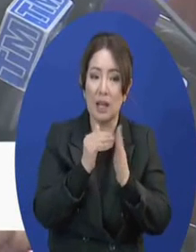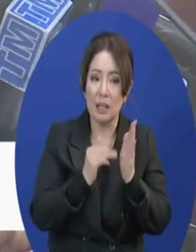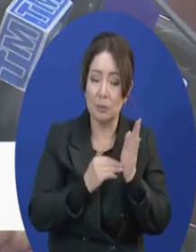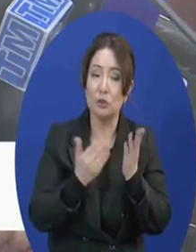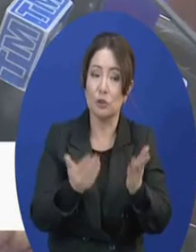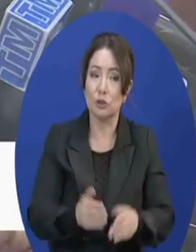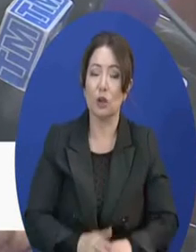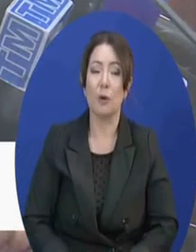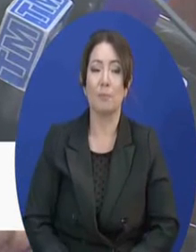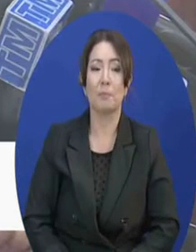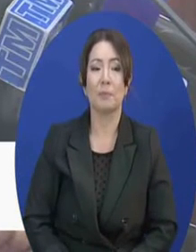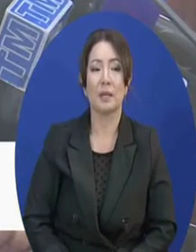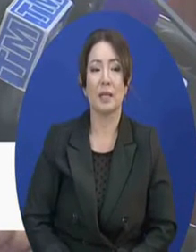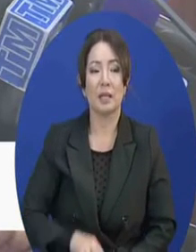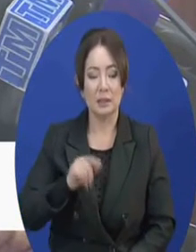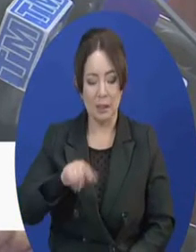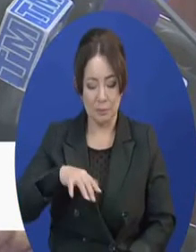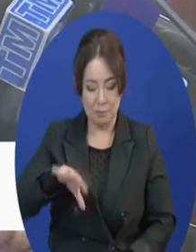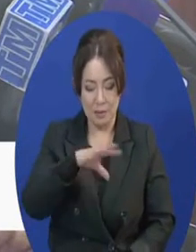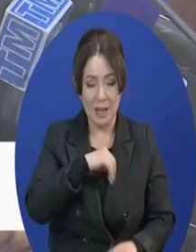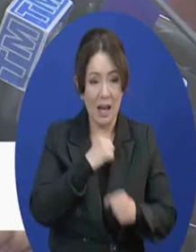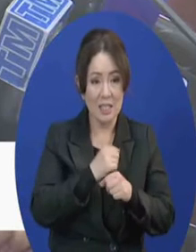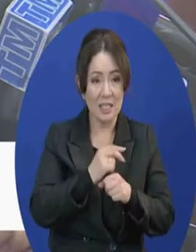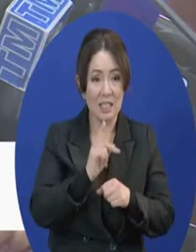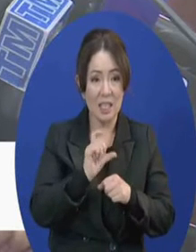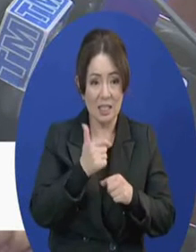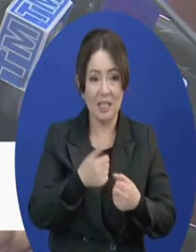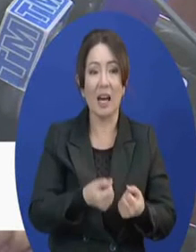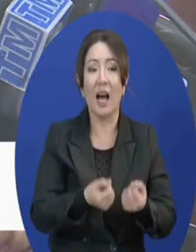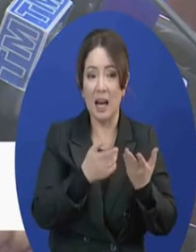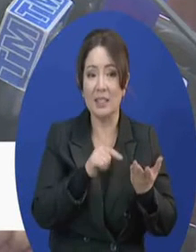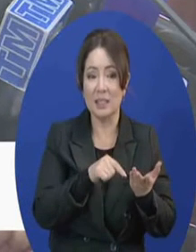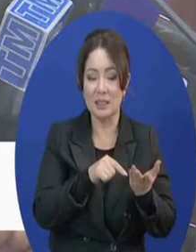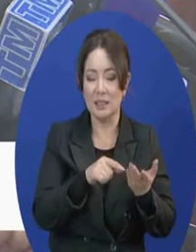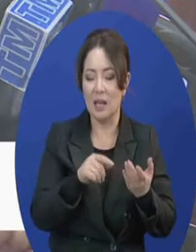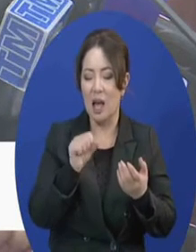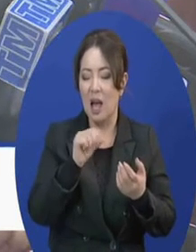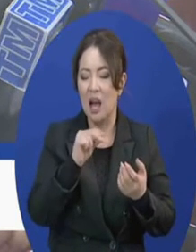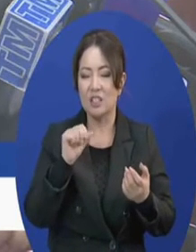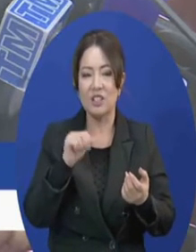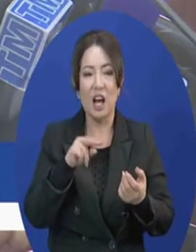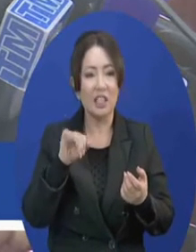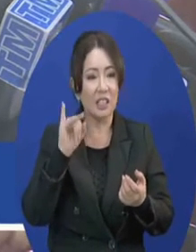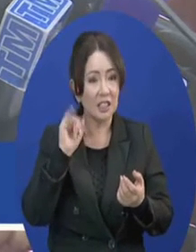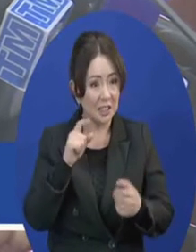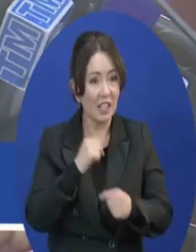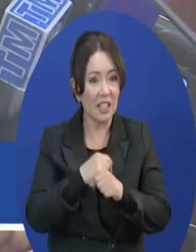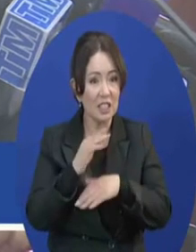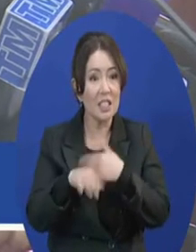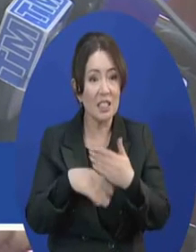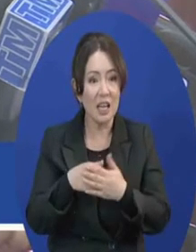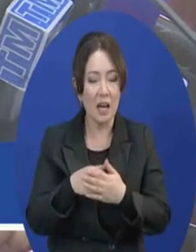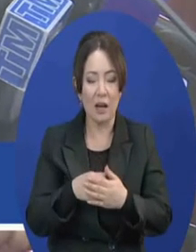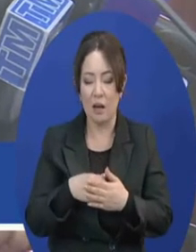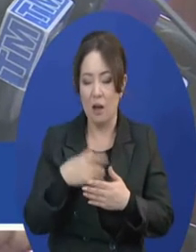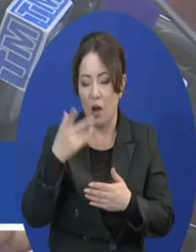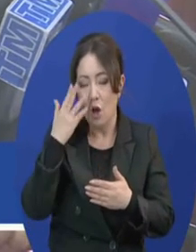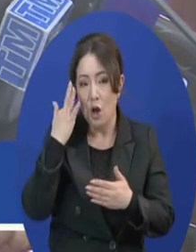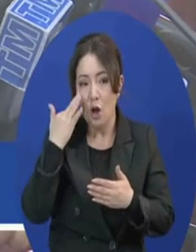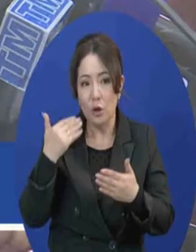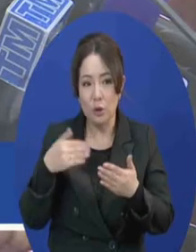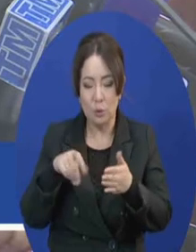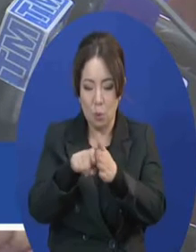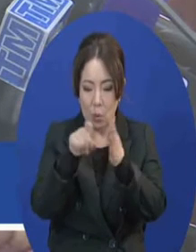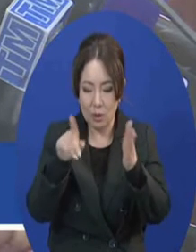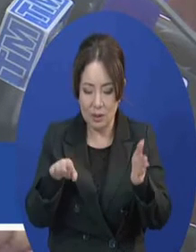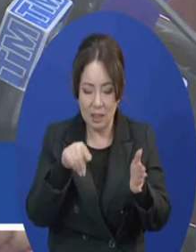тайлбарлаж байна. Журмын дээр ажлын хэсэг гарчихсан, маш их ачаалттай ажиллаж байгаа. Одоо ойрын хугацаанд бол